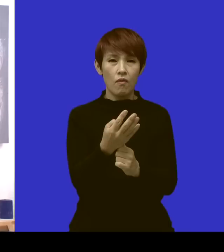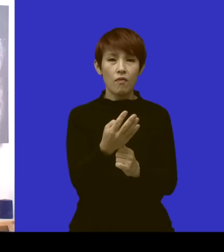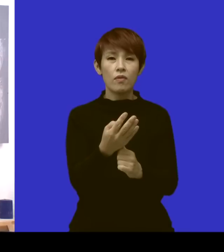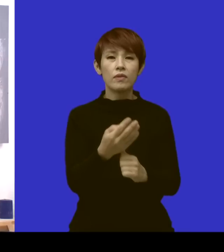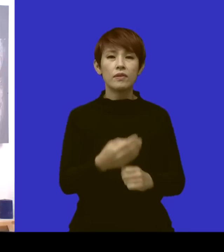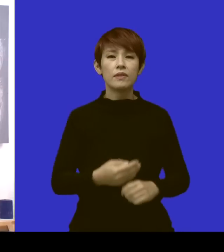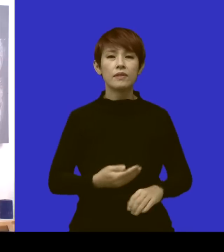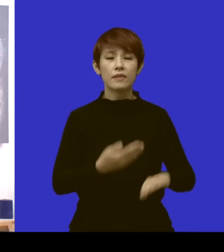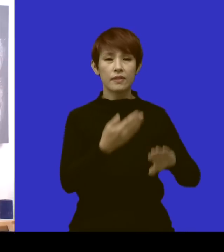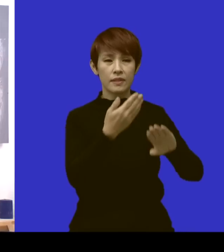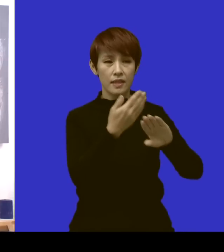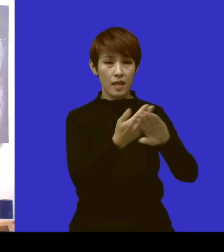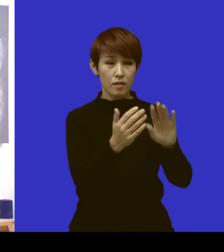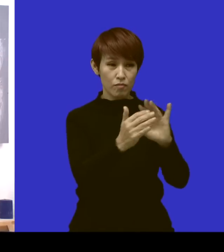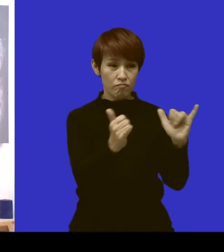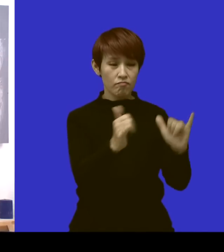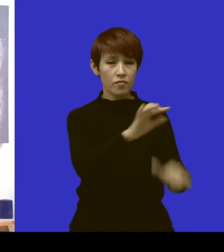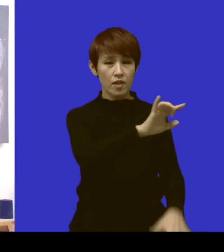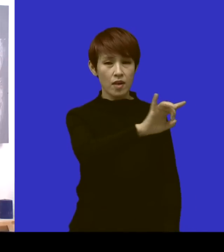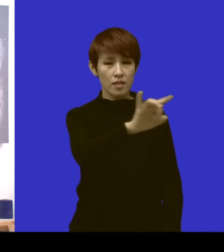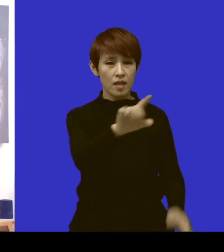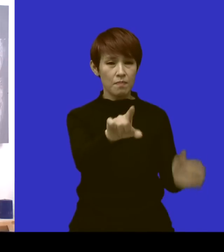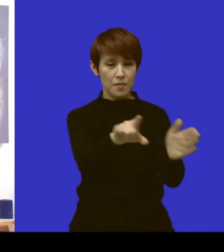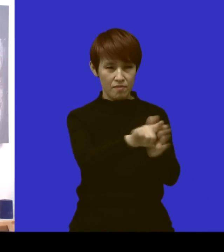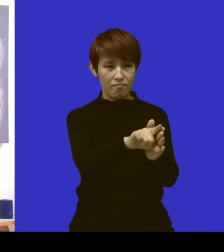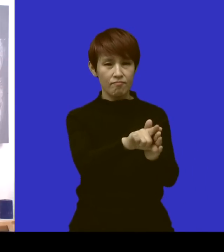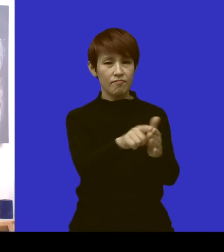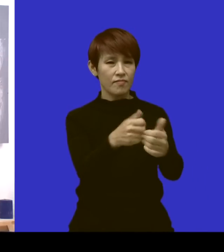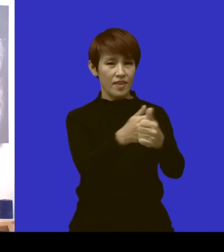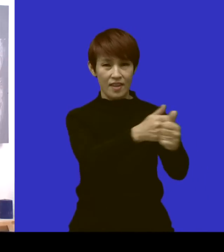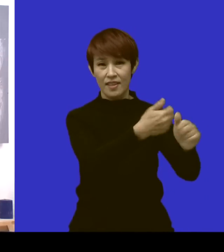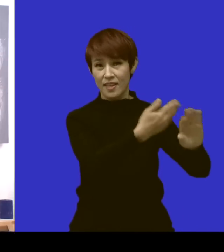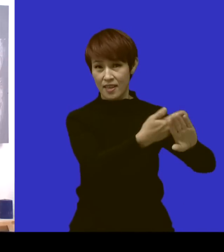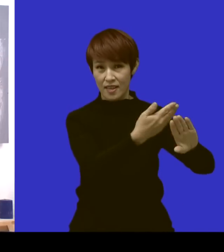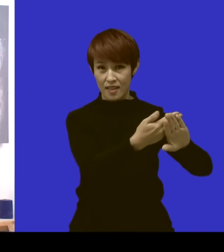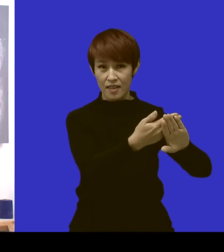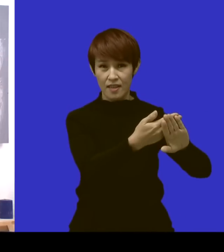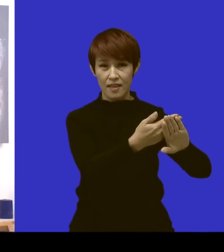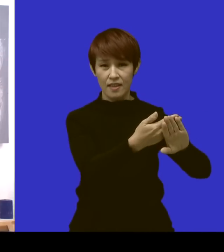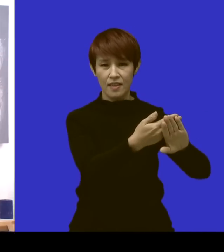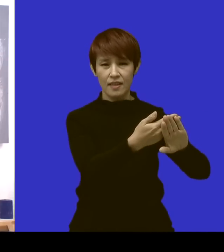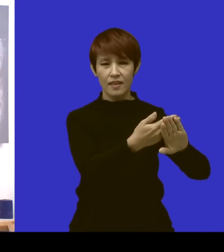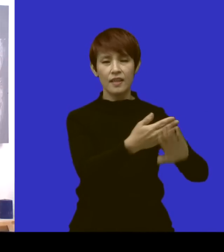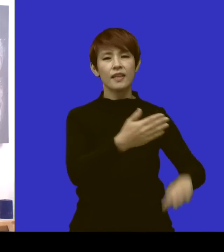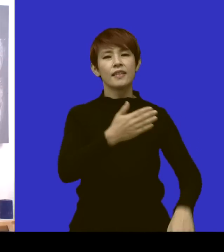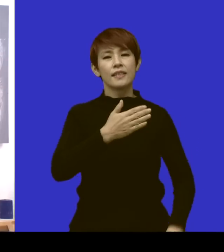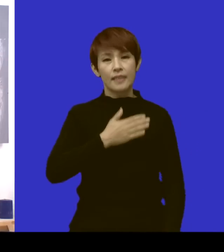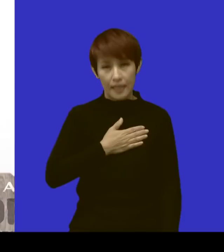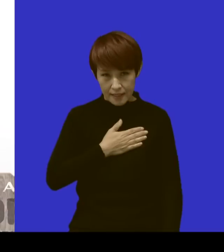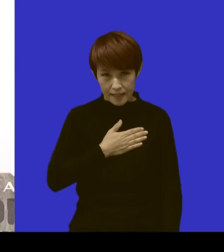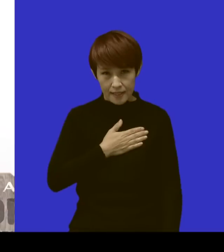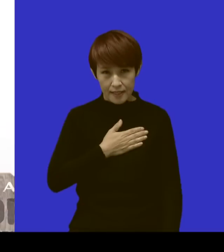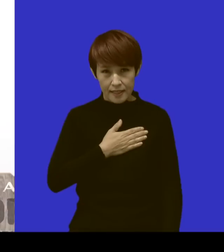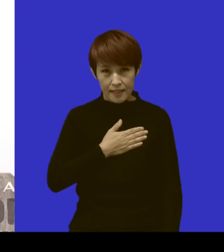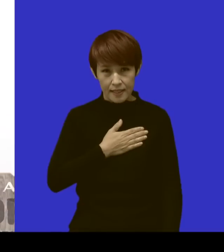분들은 또 다 각자 다 믿음의 분량이 다 있는 거니까 다르겠지만 적어도 저에게는